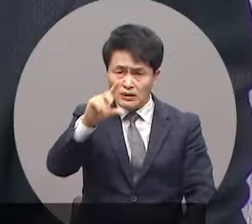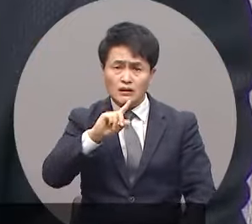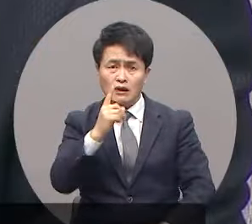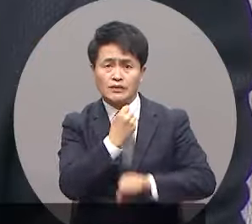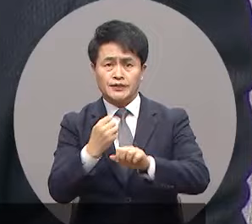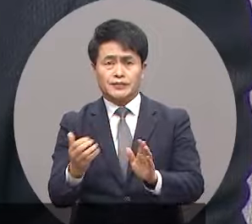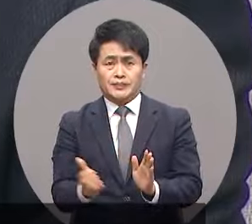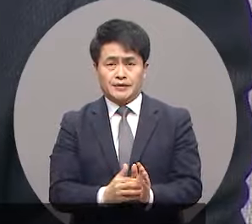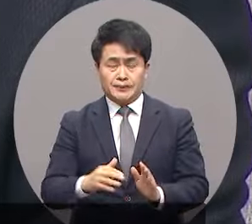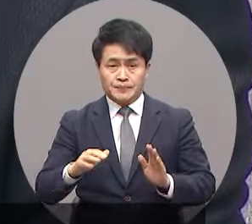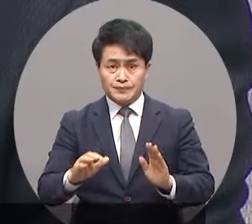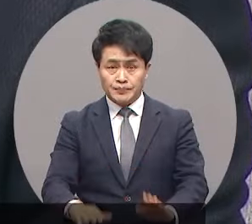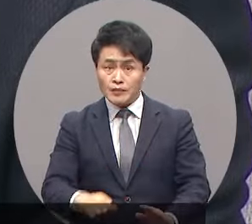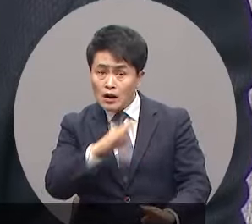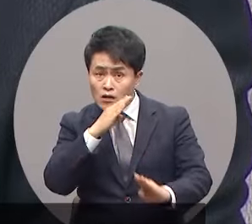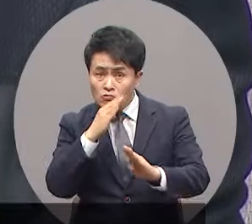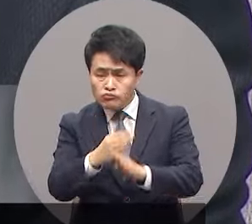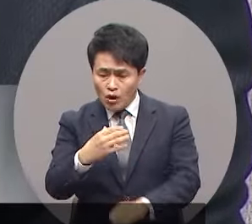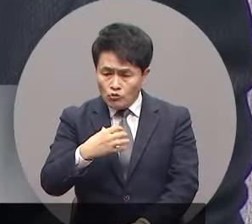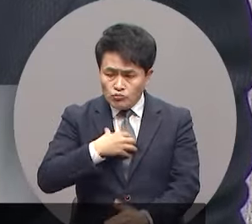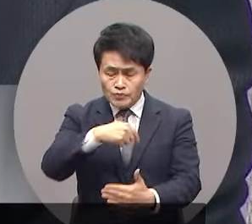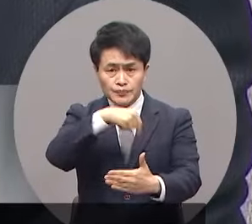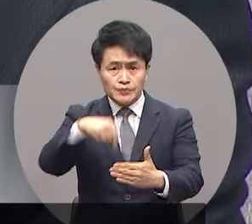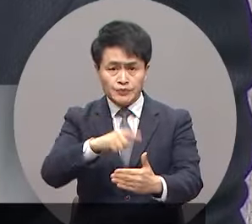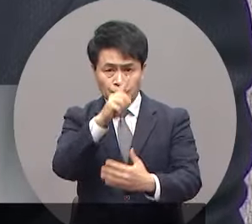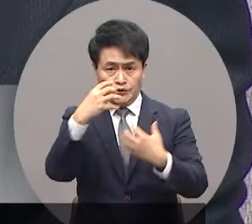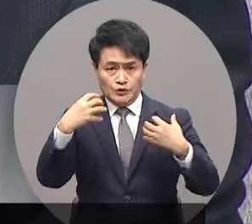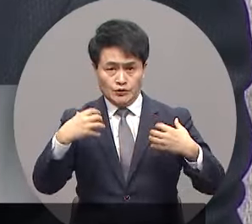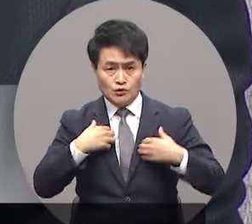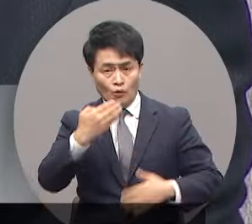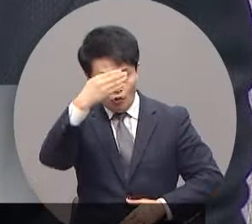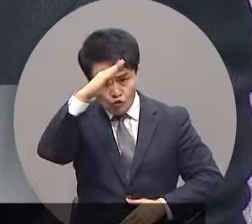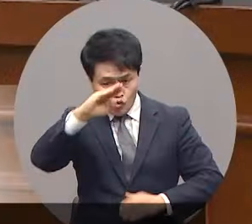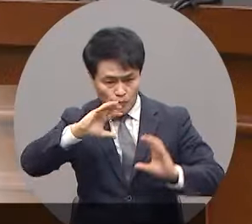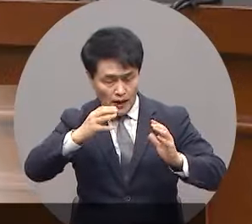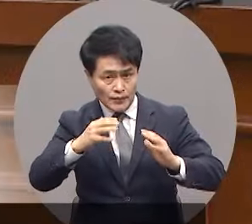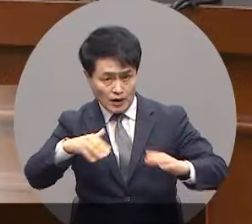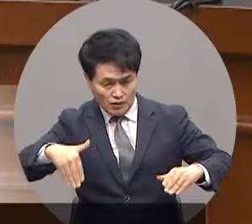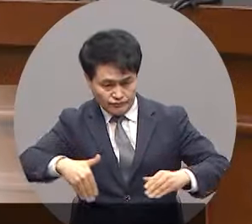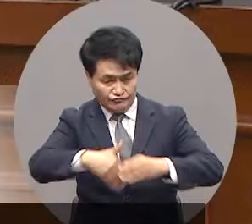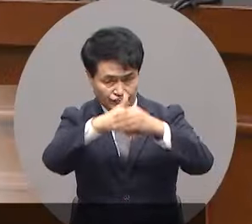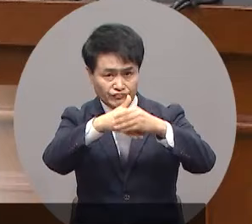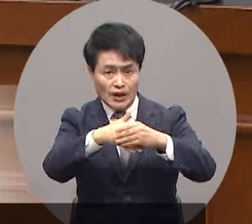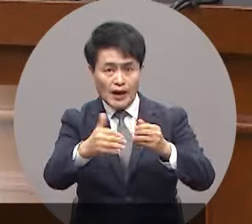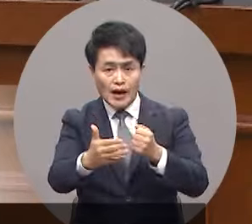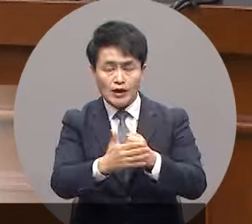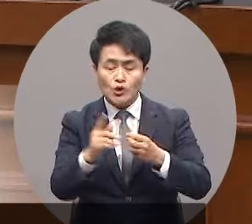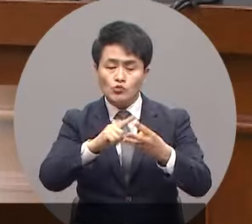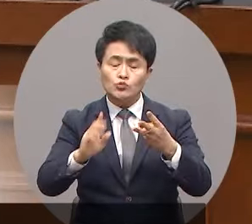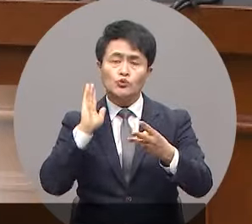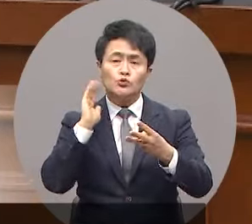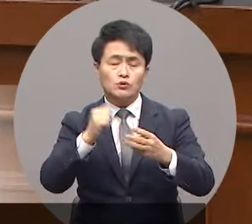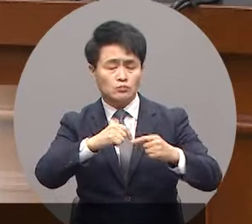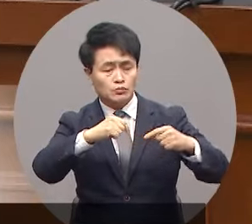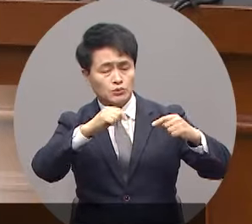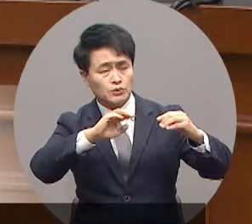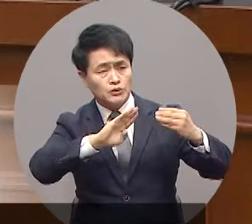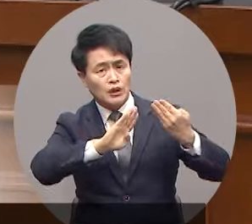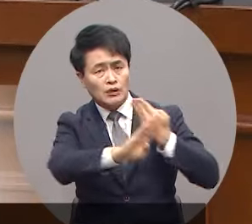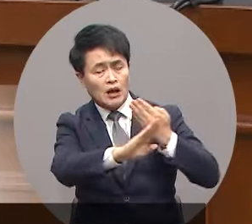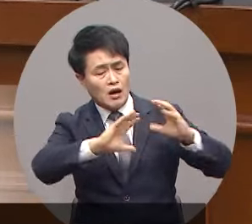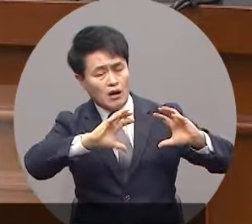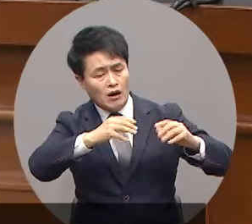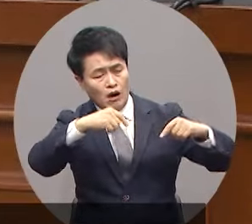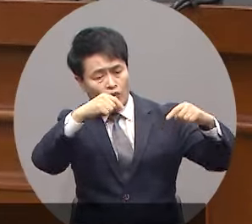맹공했습니다. 북한의 위협 속에서도 정부가 쿠바와의 수교를 이뤄냈다며 윤석열 정부의 외교력이 또한번